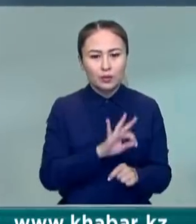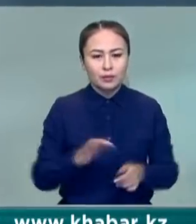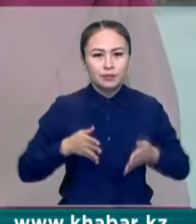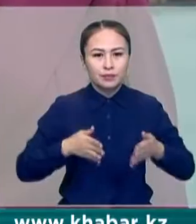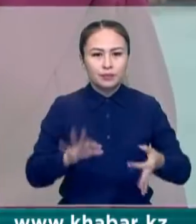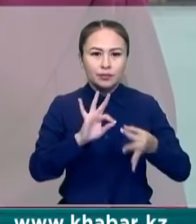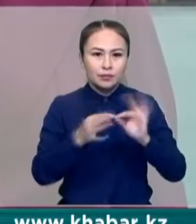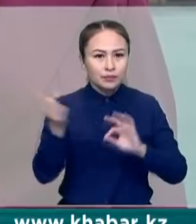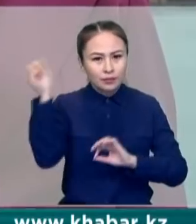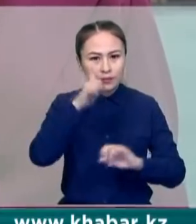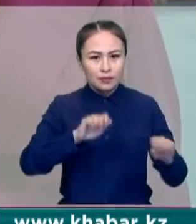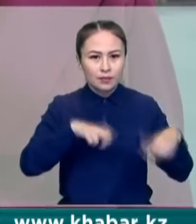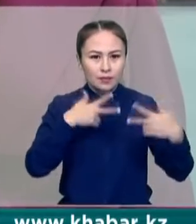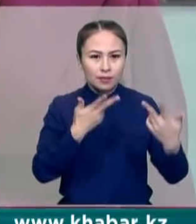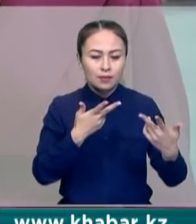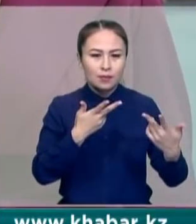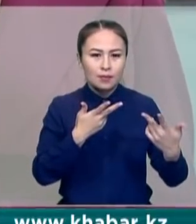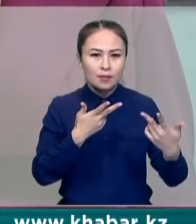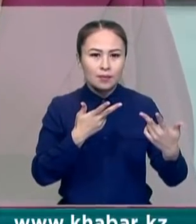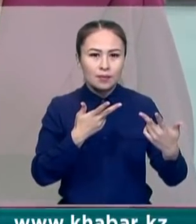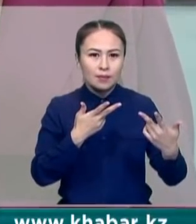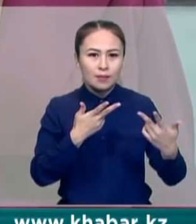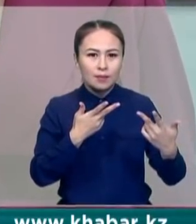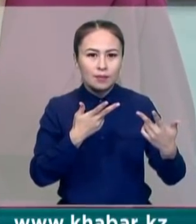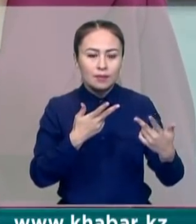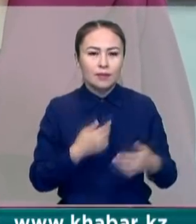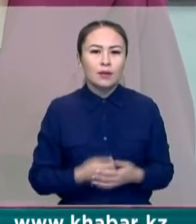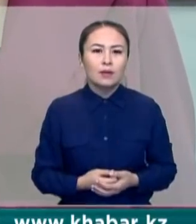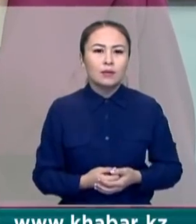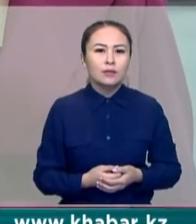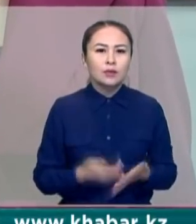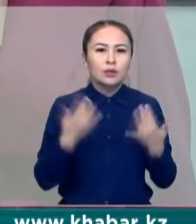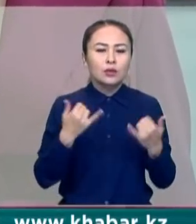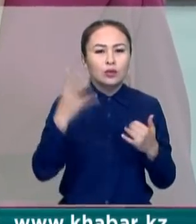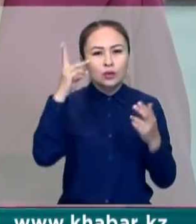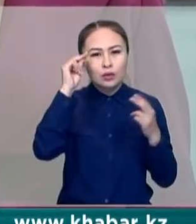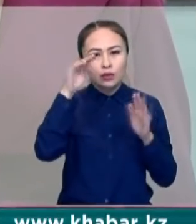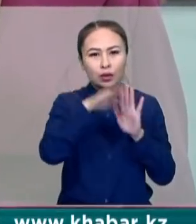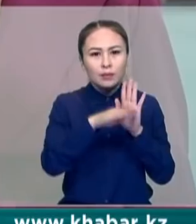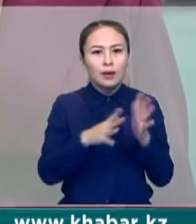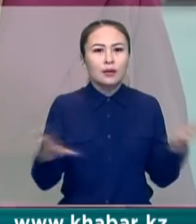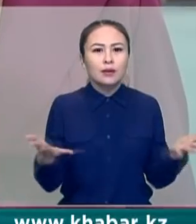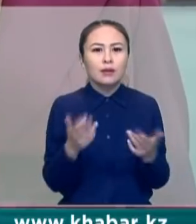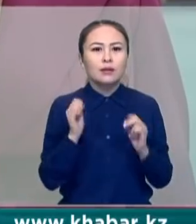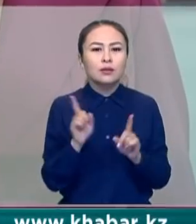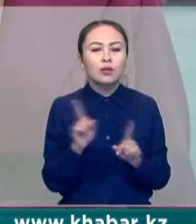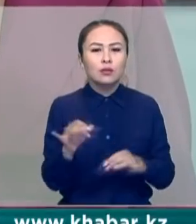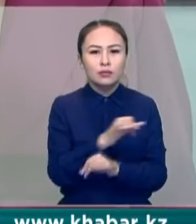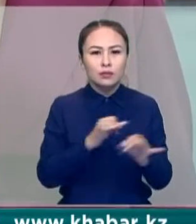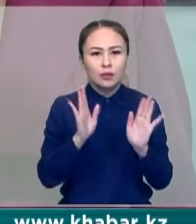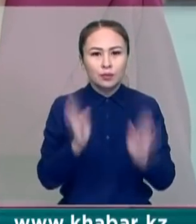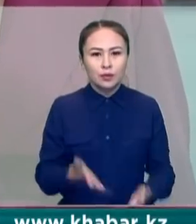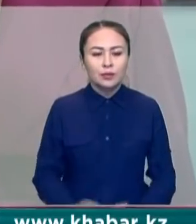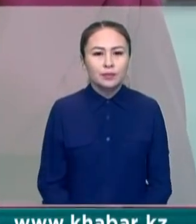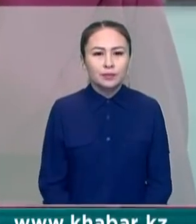деп аталады. Жиыннан тілшіміз Гүлжан Марқабаева тікелей байланысқа шығып тұр. Гүлжан, бүгінгі күн тәртібі қандай? Не талқыланады?